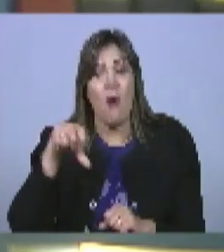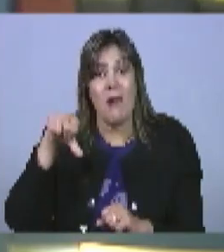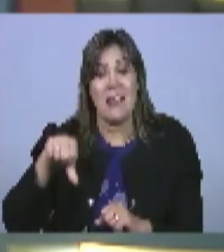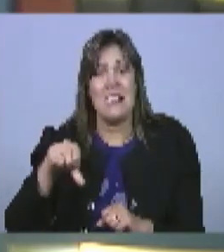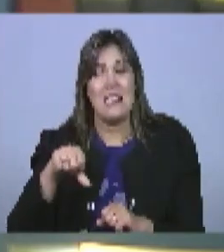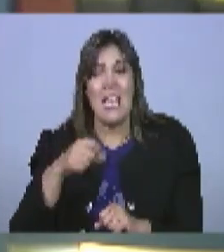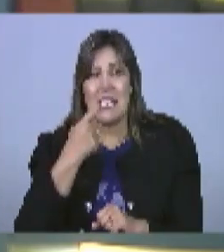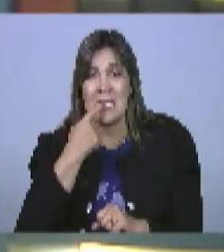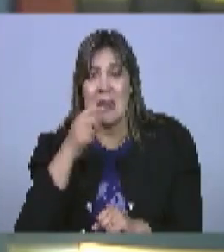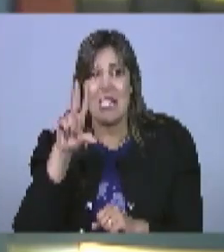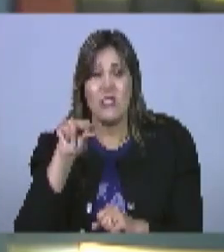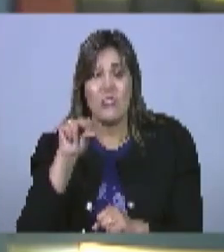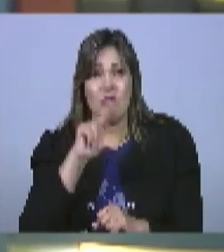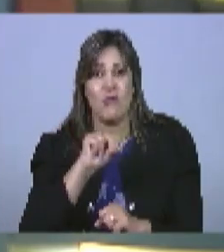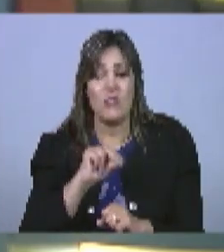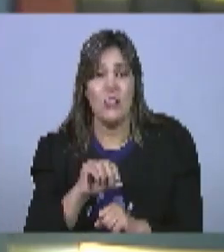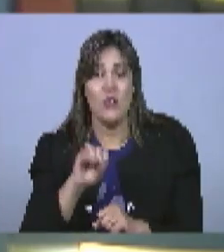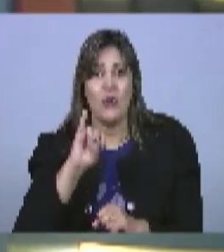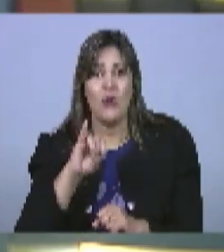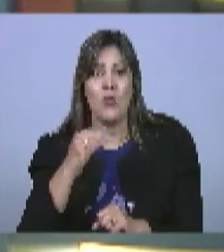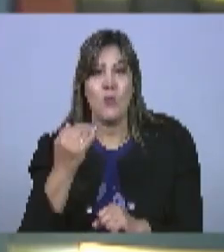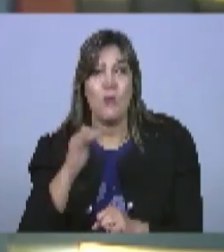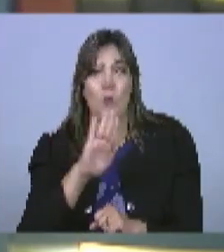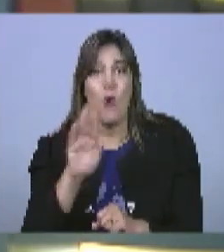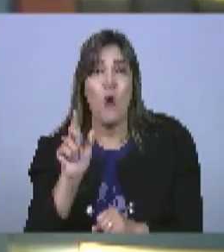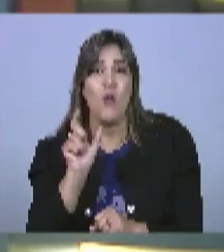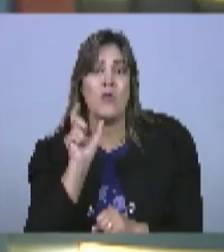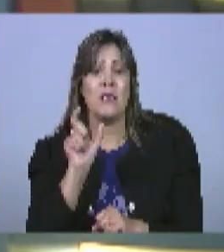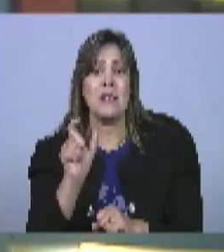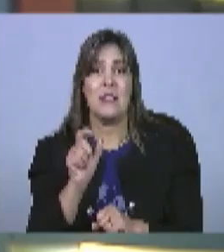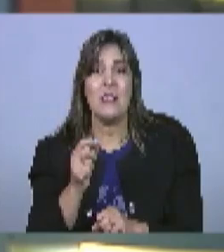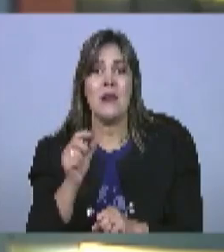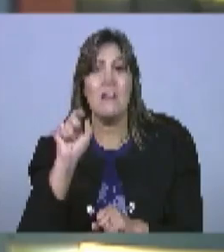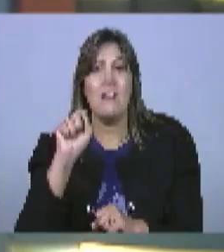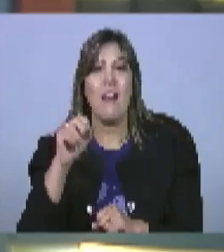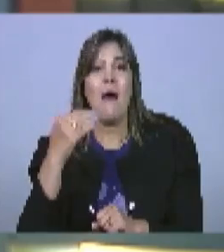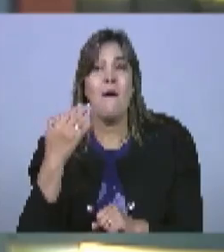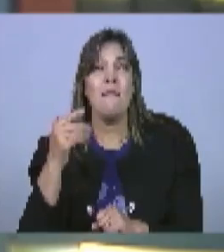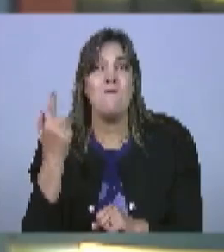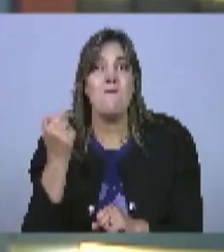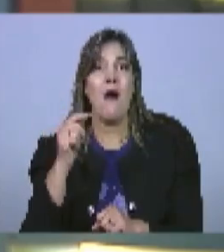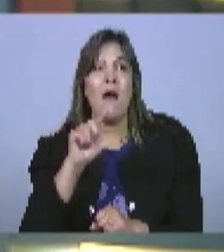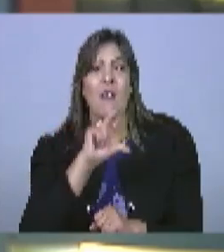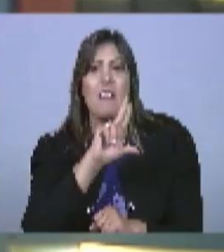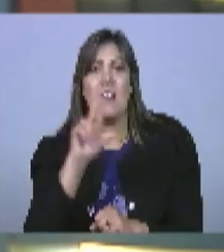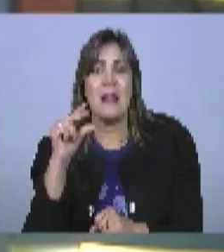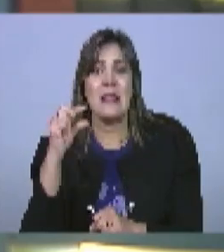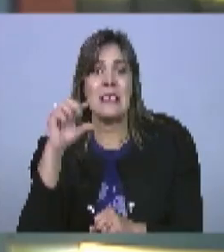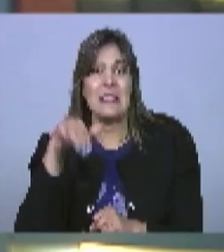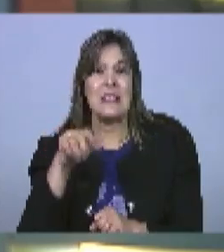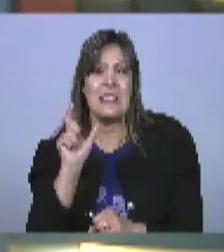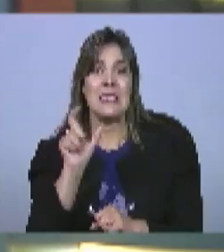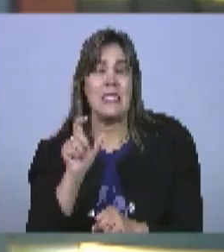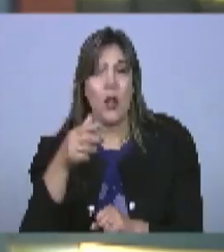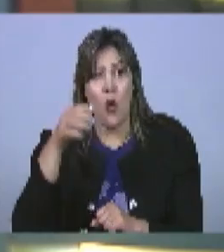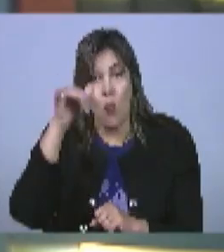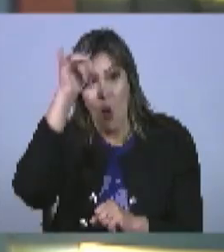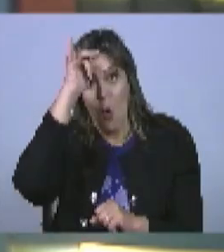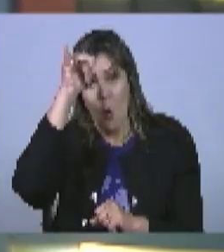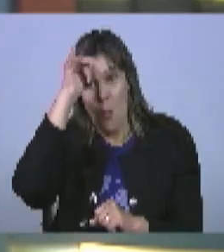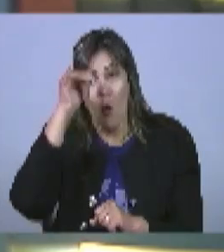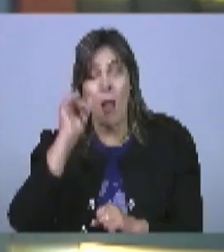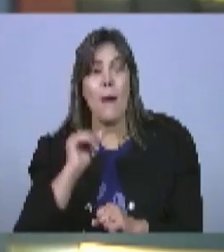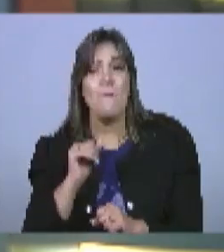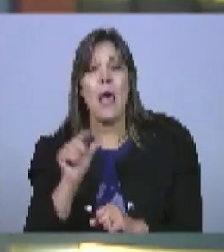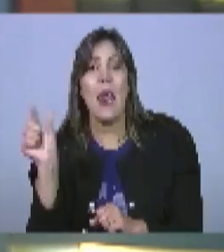2020 محسن فخر الدين زاده واحد من علماء النوويين اللي بيساهم في تطوير